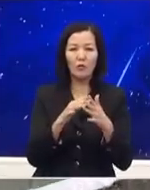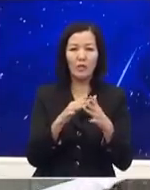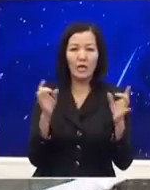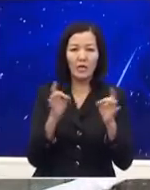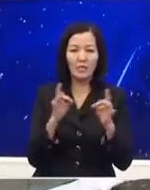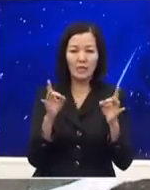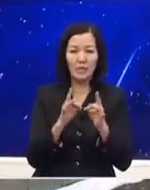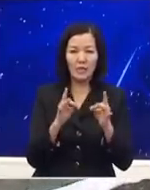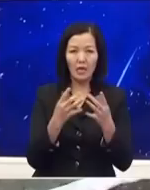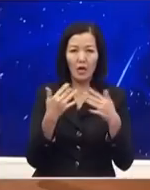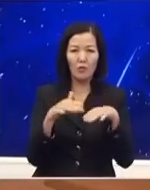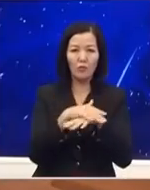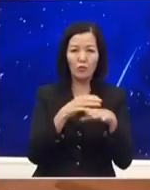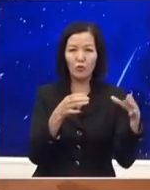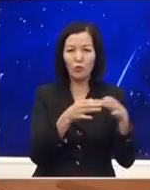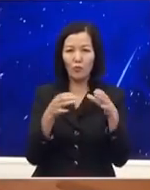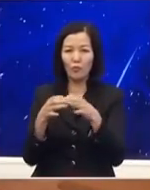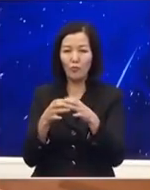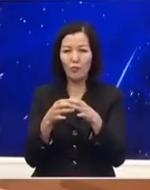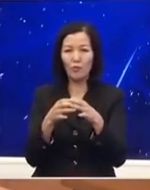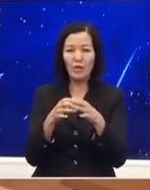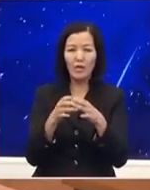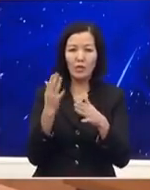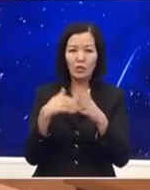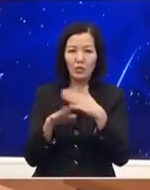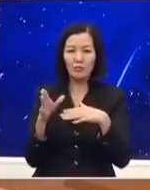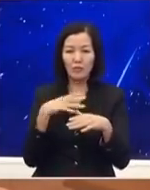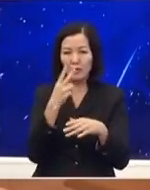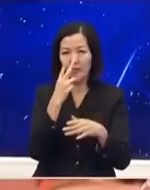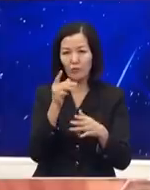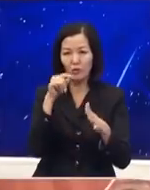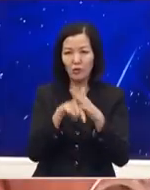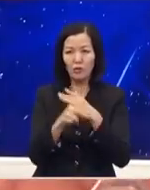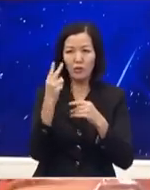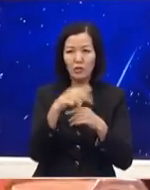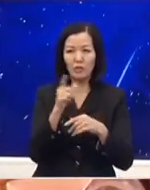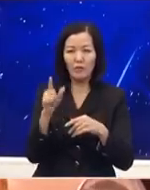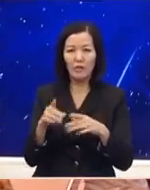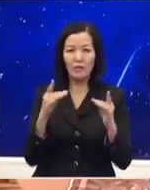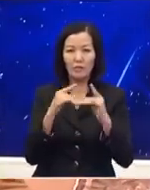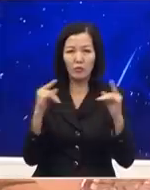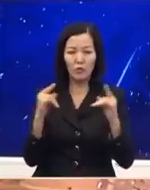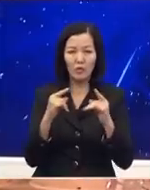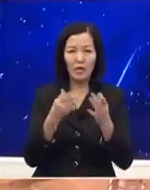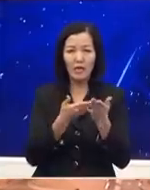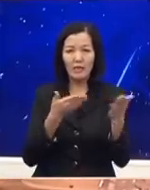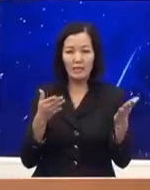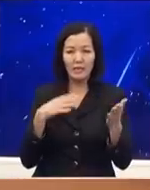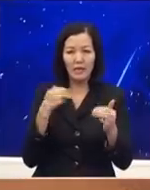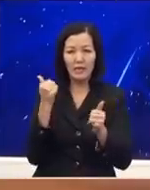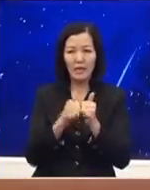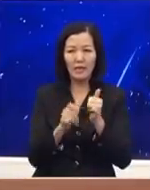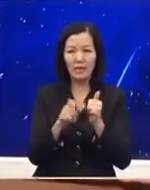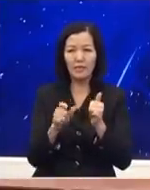ауыл тұрғындары топ-топпен шығып жатқанын көруге болады. Ал ішіне кірсек, 20-ға жуық үстелге дастархан жайылған, әр